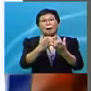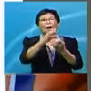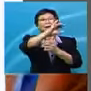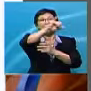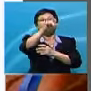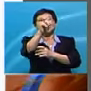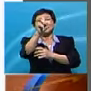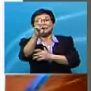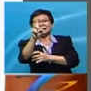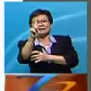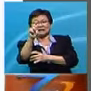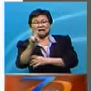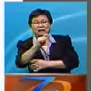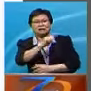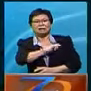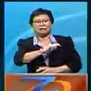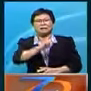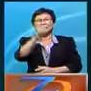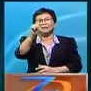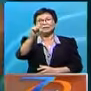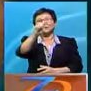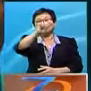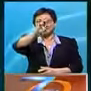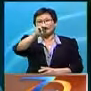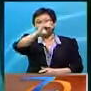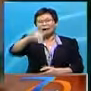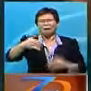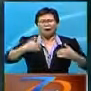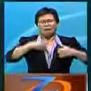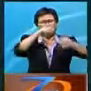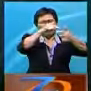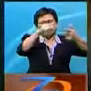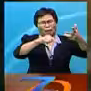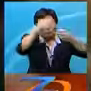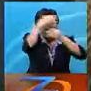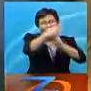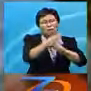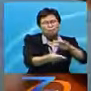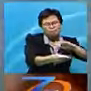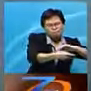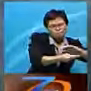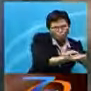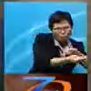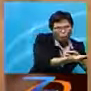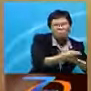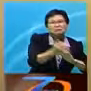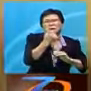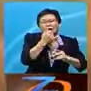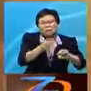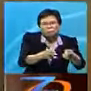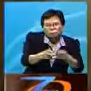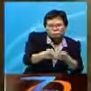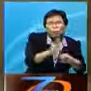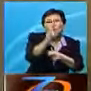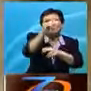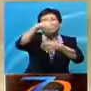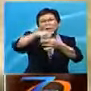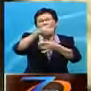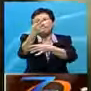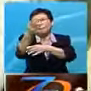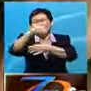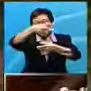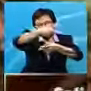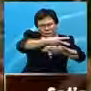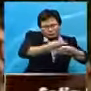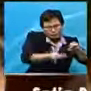Tunku Ismail Sultan Ibrahim mendakwa mempunyai pelbagai maklumat penyelewengan atau rasuah dan salah urus dalam FAM yang disimpan dalam